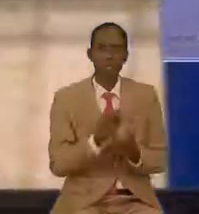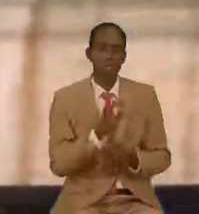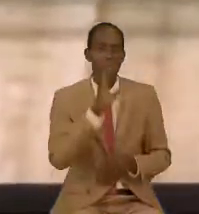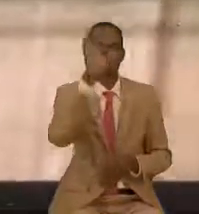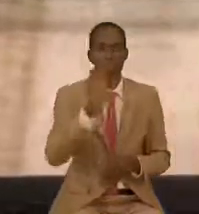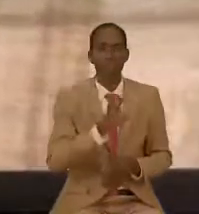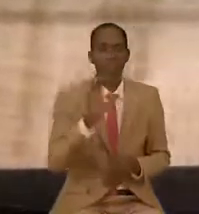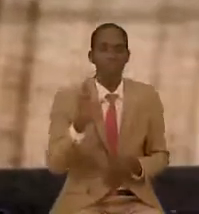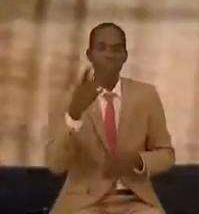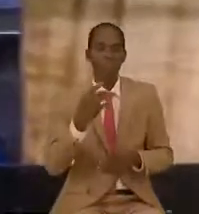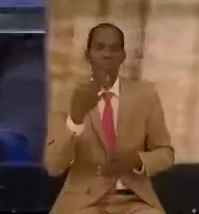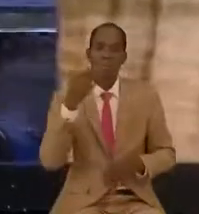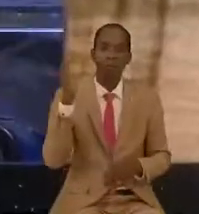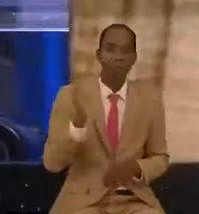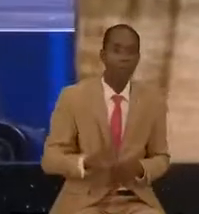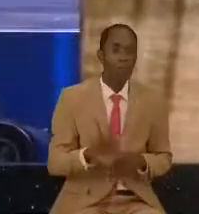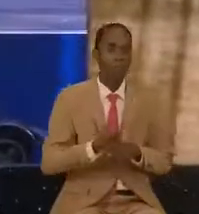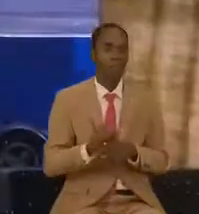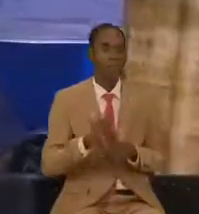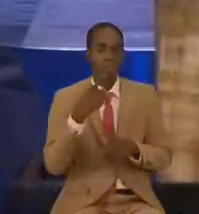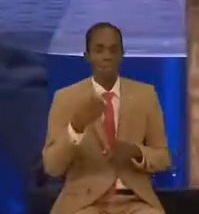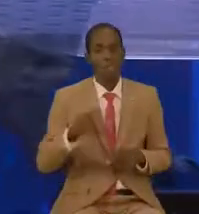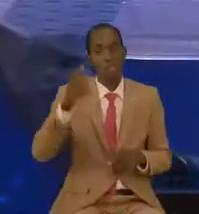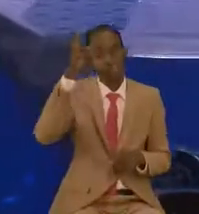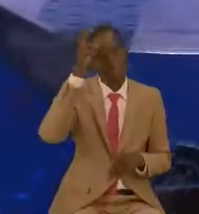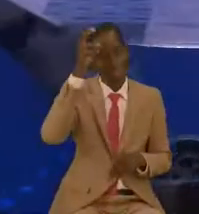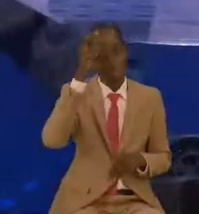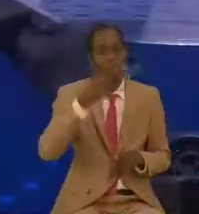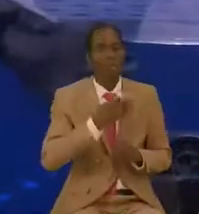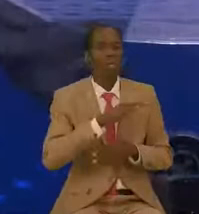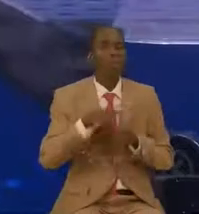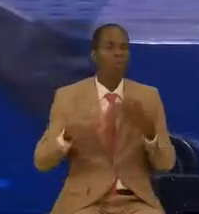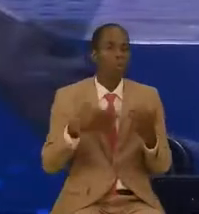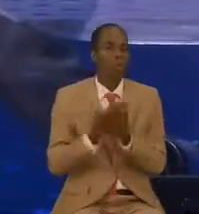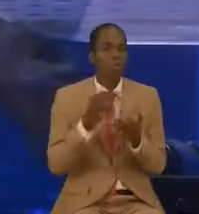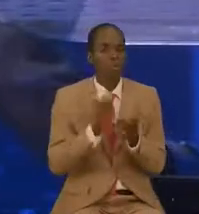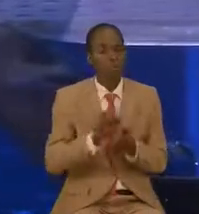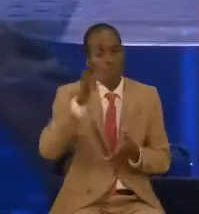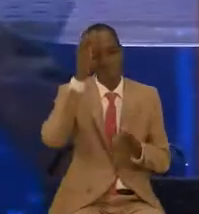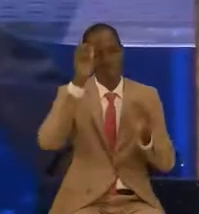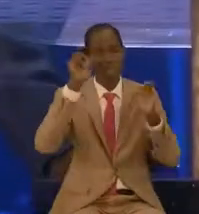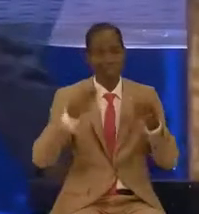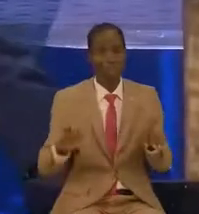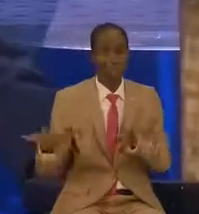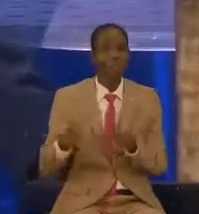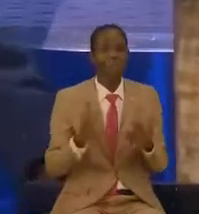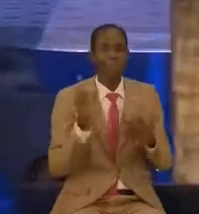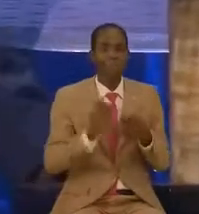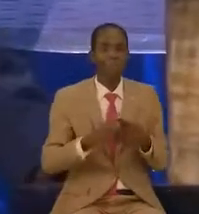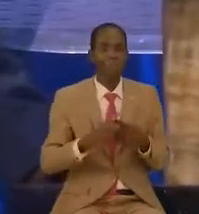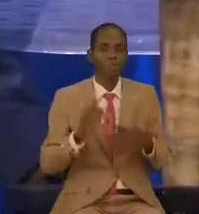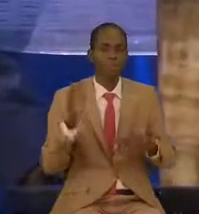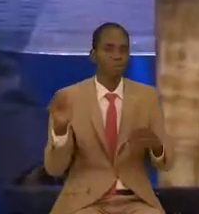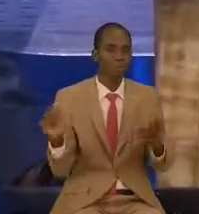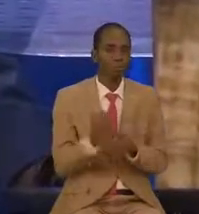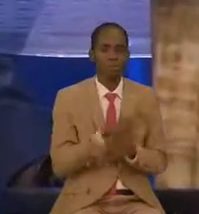le mal, le diable et tout ce que Satan peut faire pour déranger